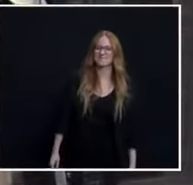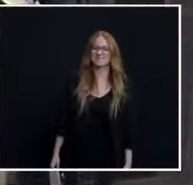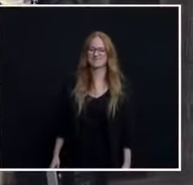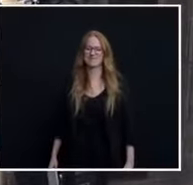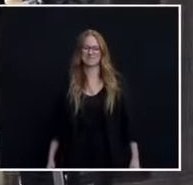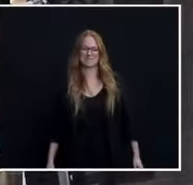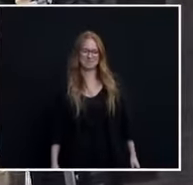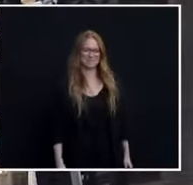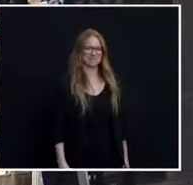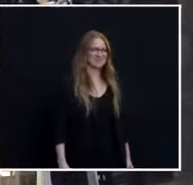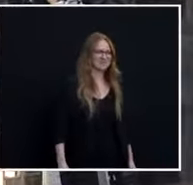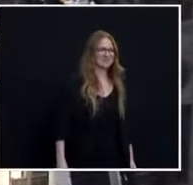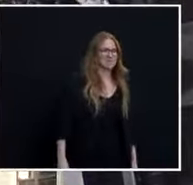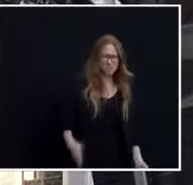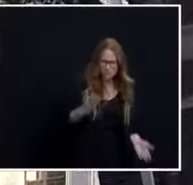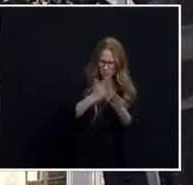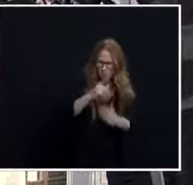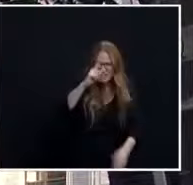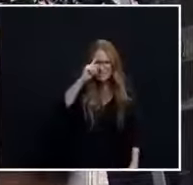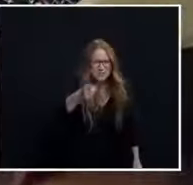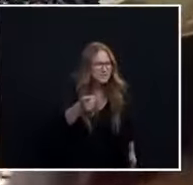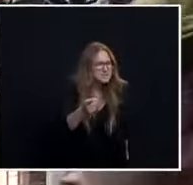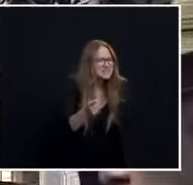Hast das schon gewusst?